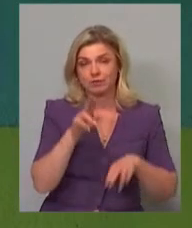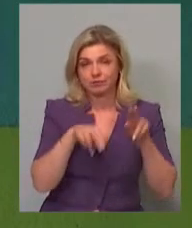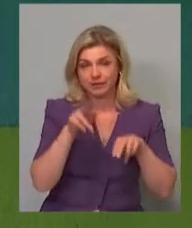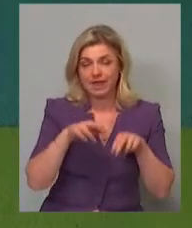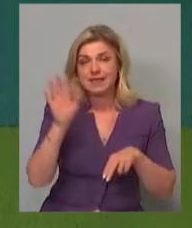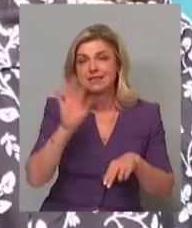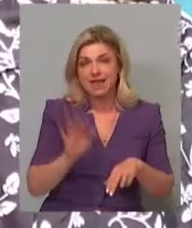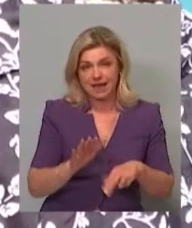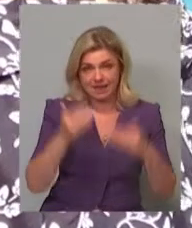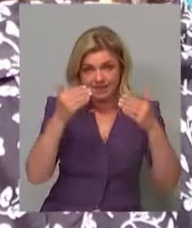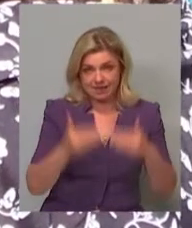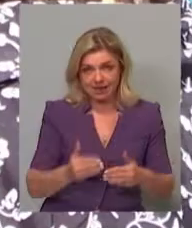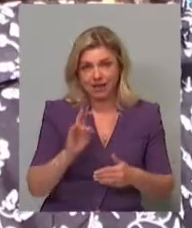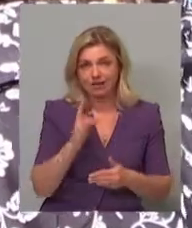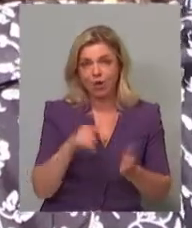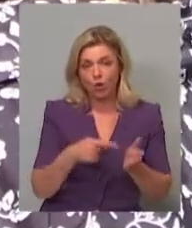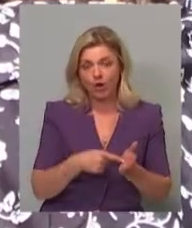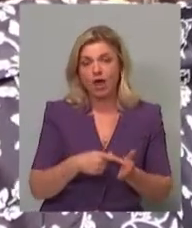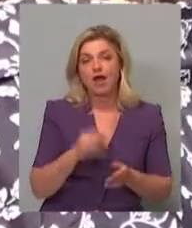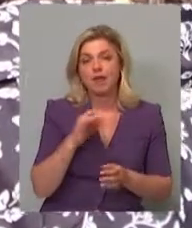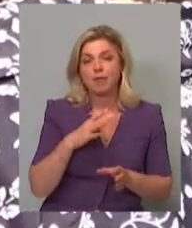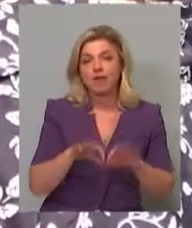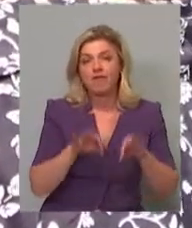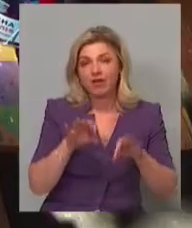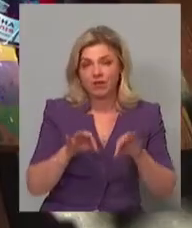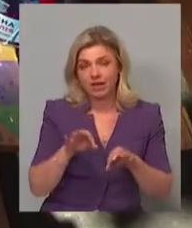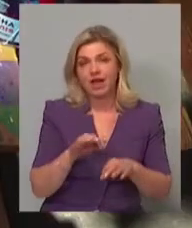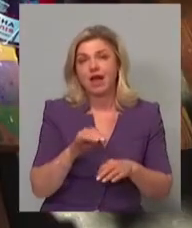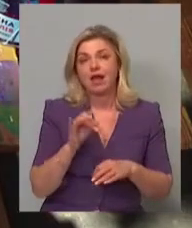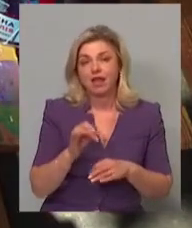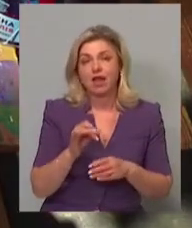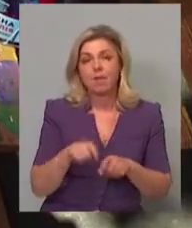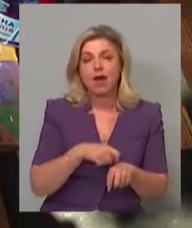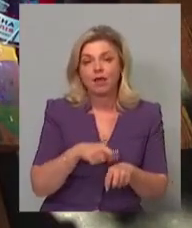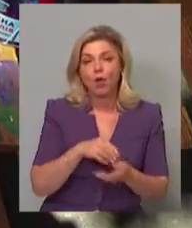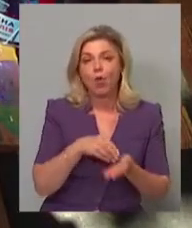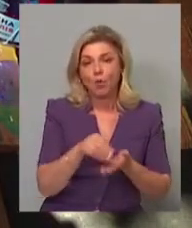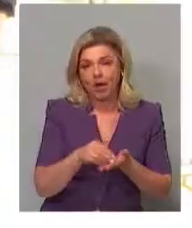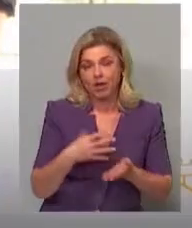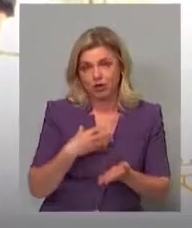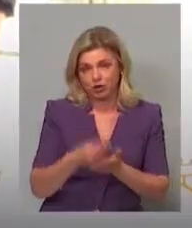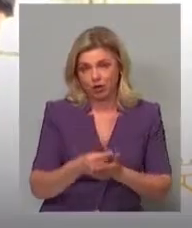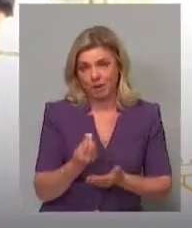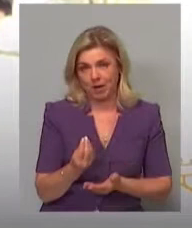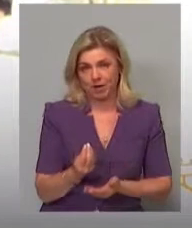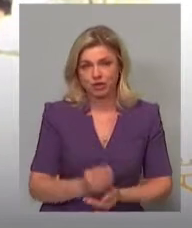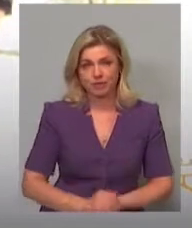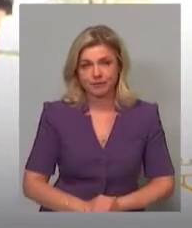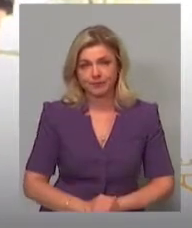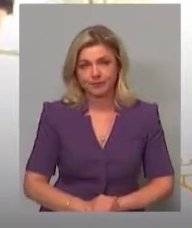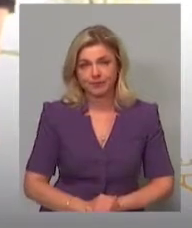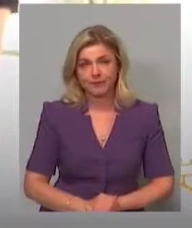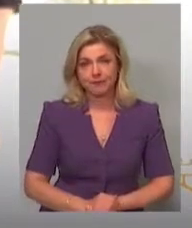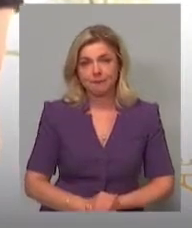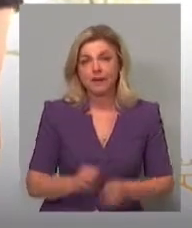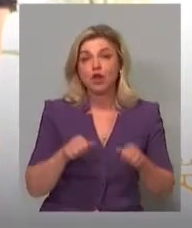стіни Миколаєва. Роботи і місця для цього проєкту відбирали рандомно. Матеріали купували з власних збережень. Вирішили пойти по